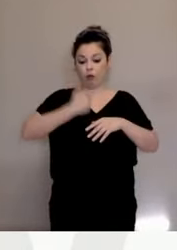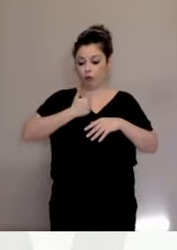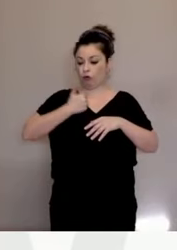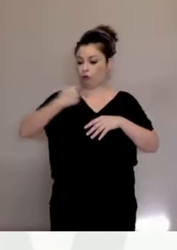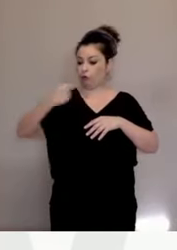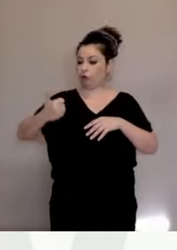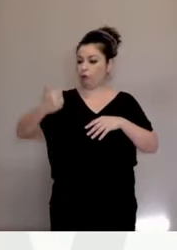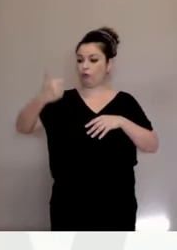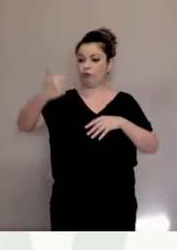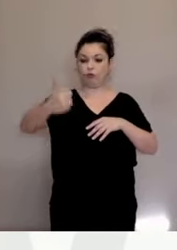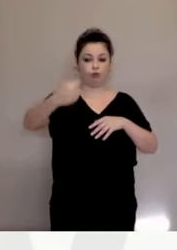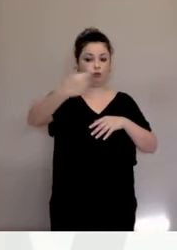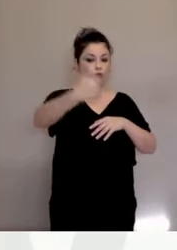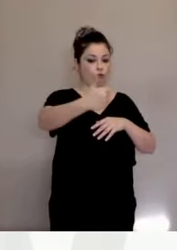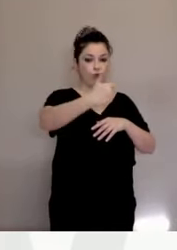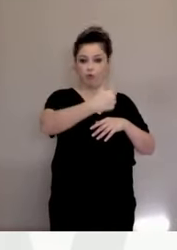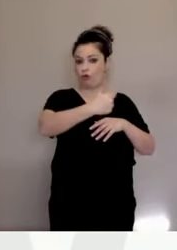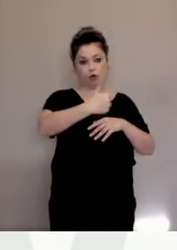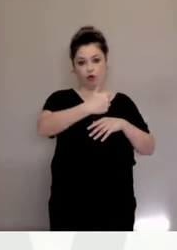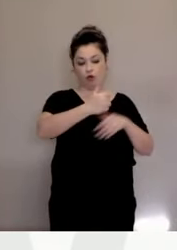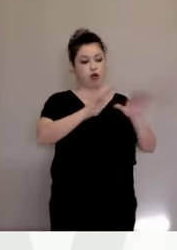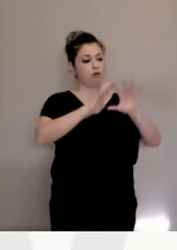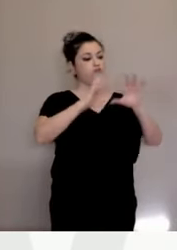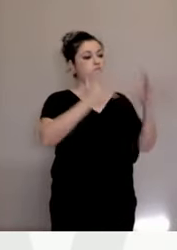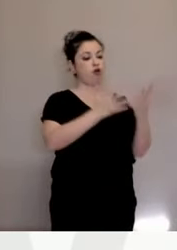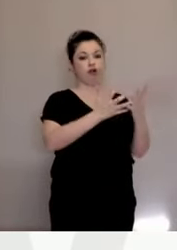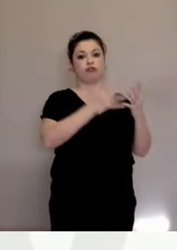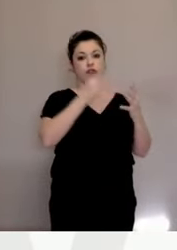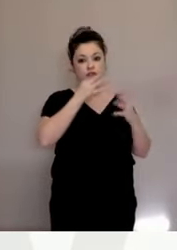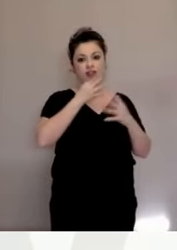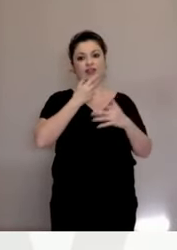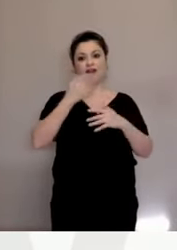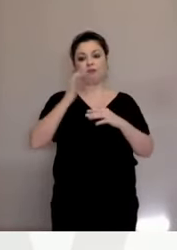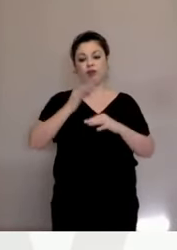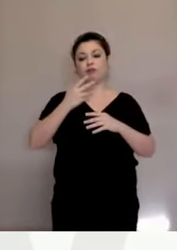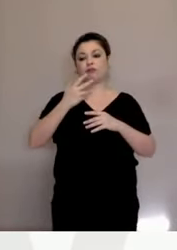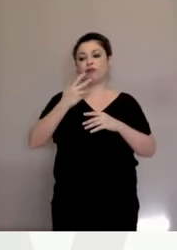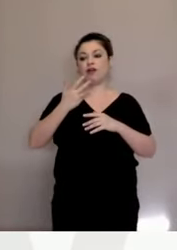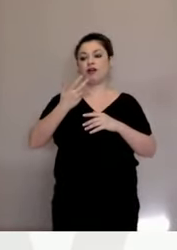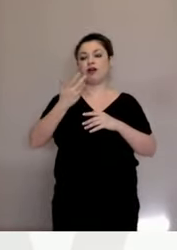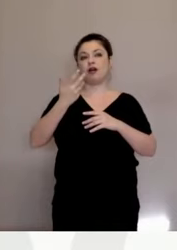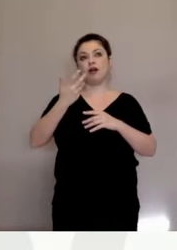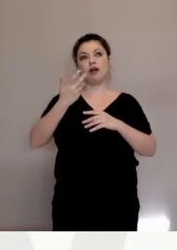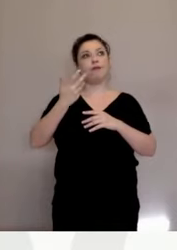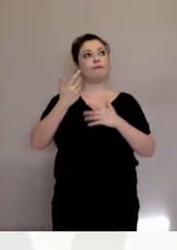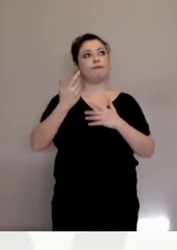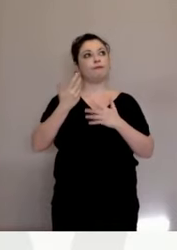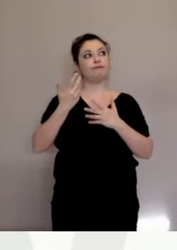plus uno plus uno, ma il mondo è l'esistenza